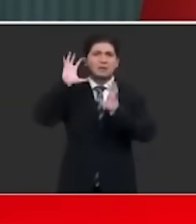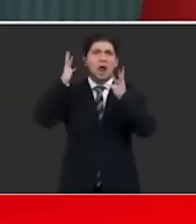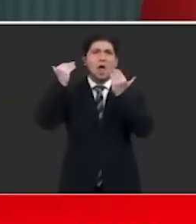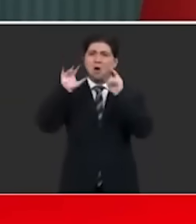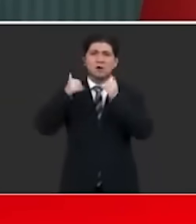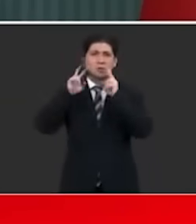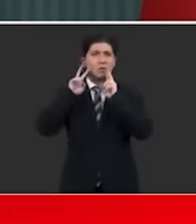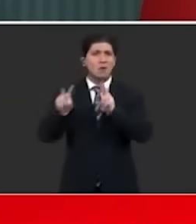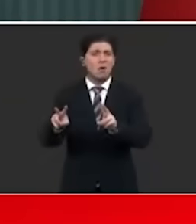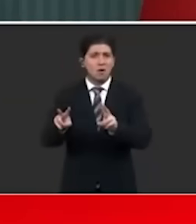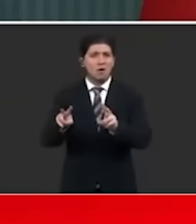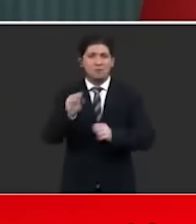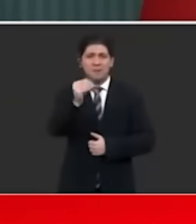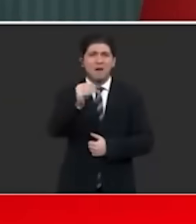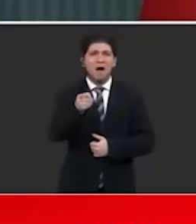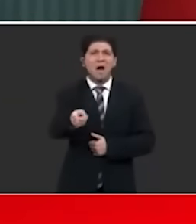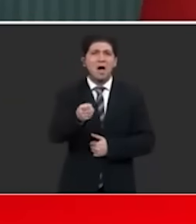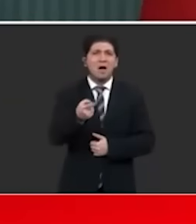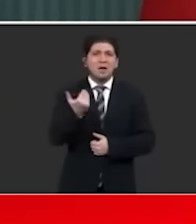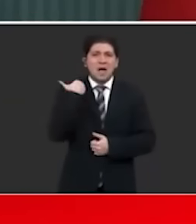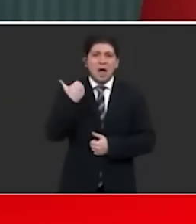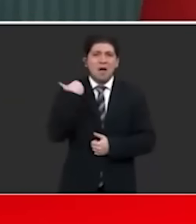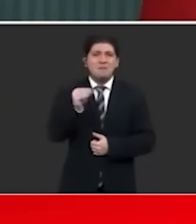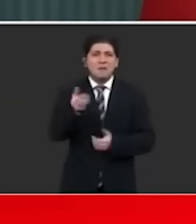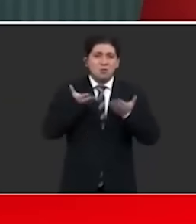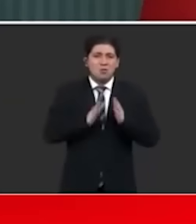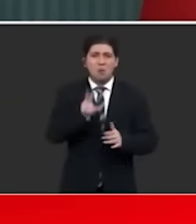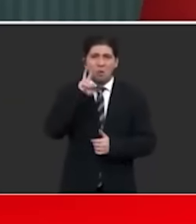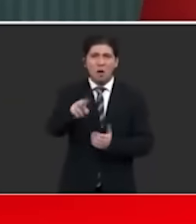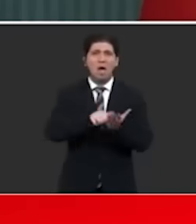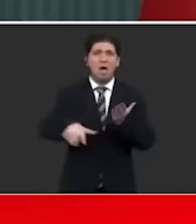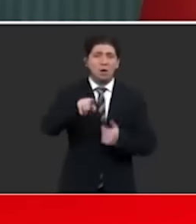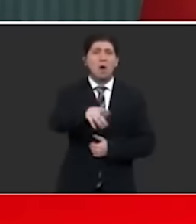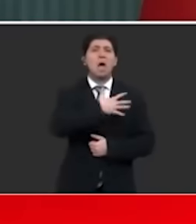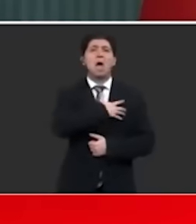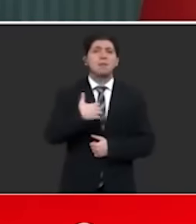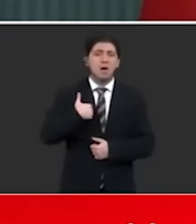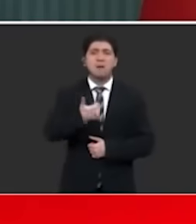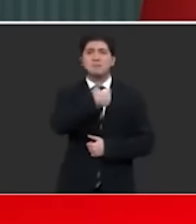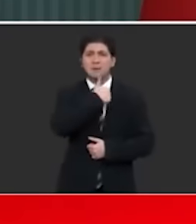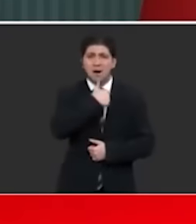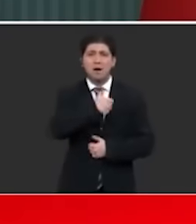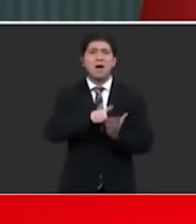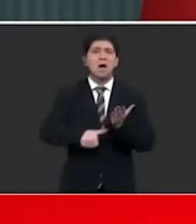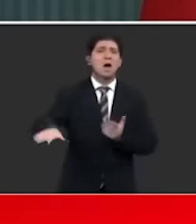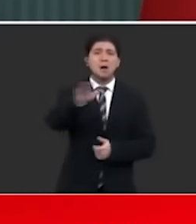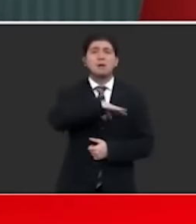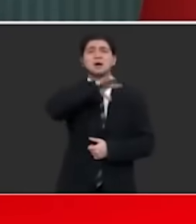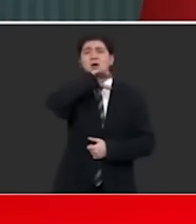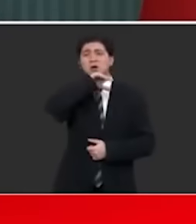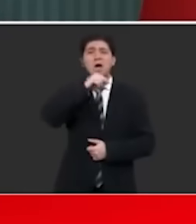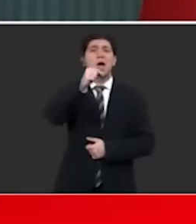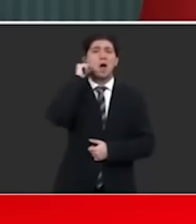Çocukları, daha ağzı süt kokan sabileri, onların anne ve babalarını, yaşlı erkek